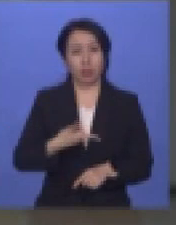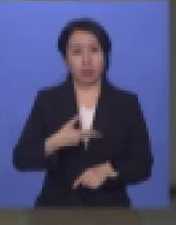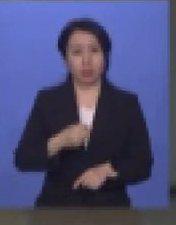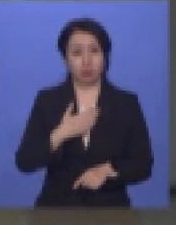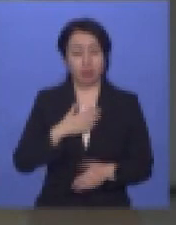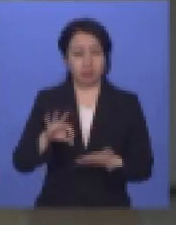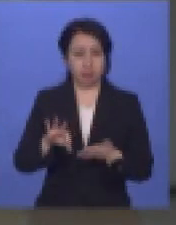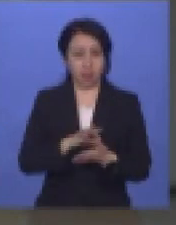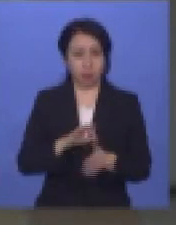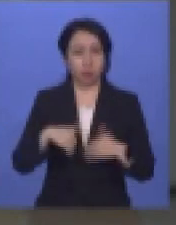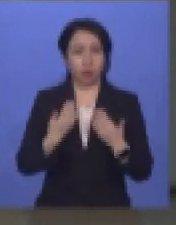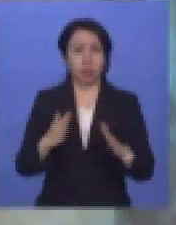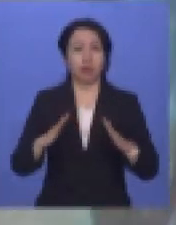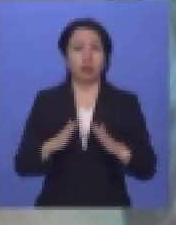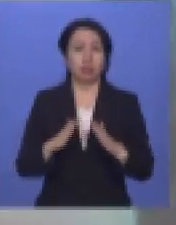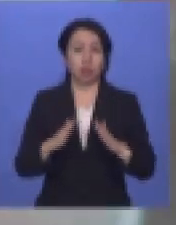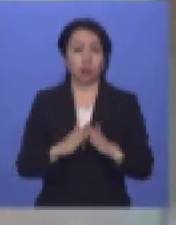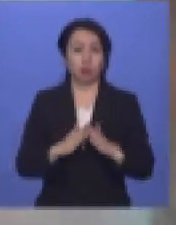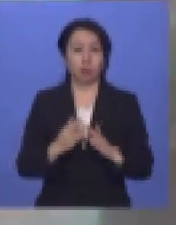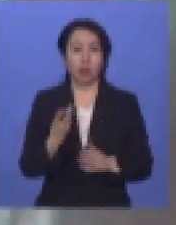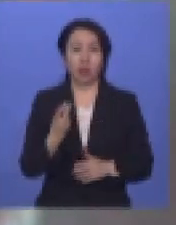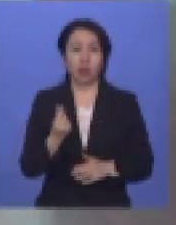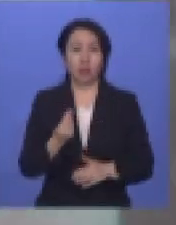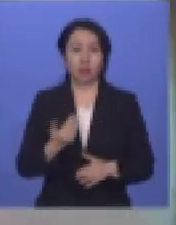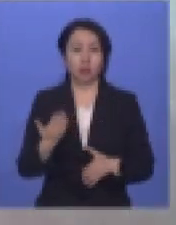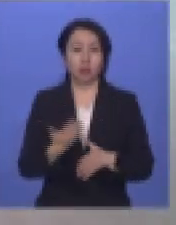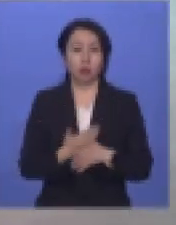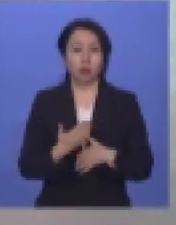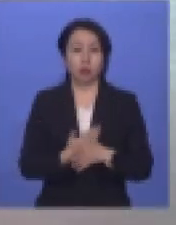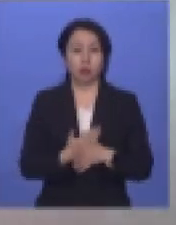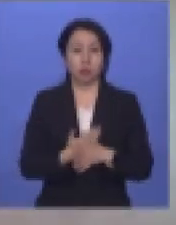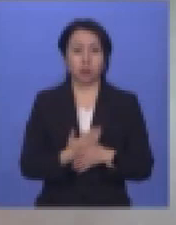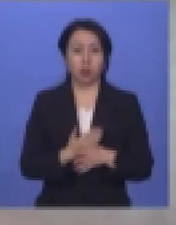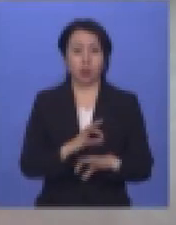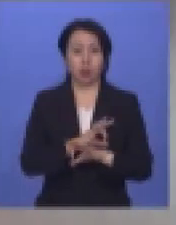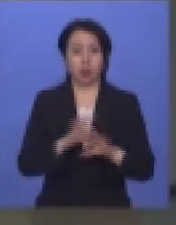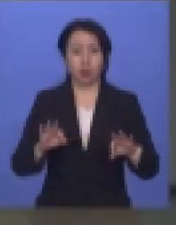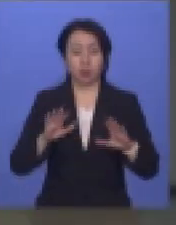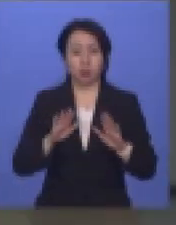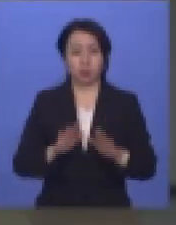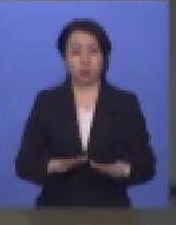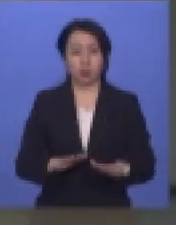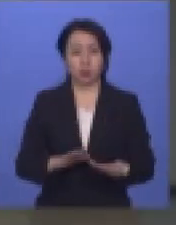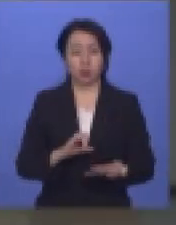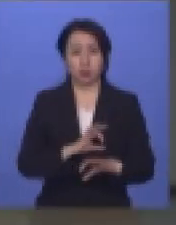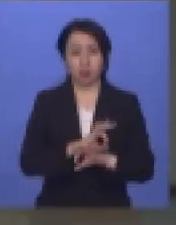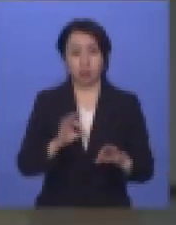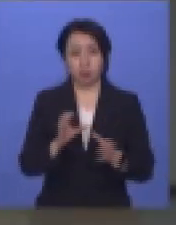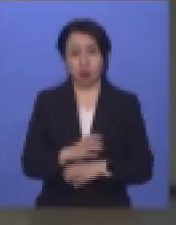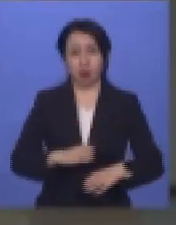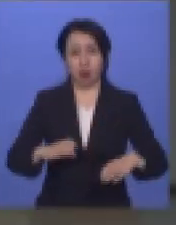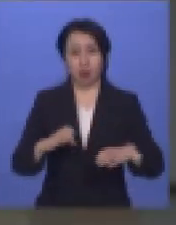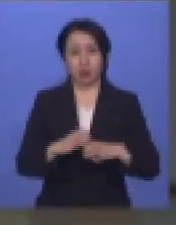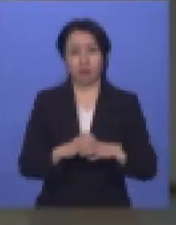мне сразу же предоставили жилье. Также подъемные средства предоставили отличным местом, с отличным коллективом,